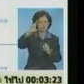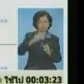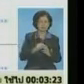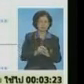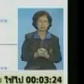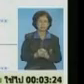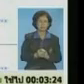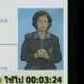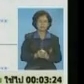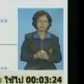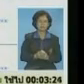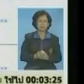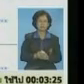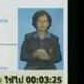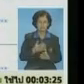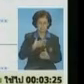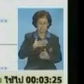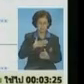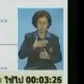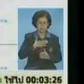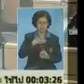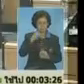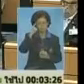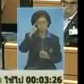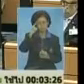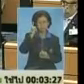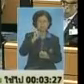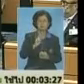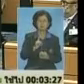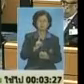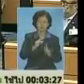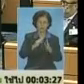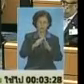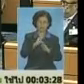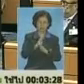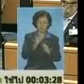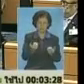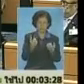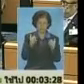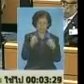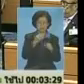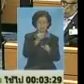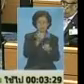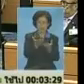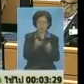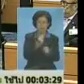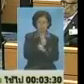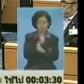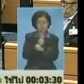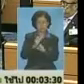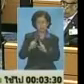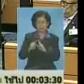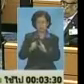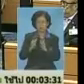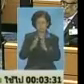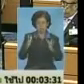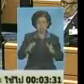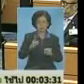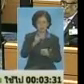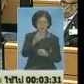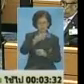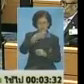เพราะฉะนั้นเนี่ยผมก็เลยสงสัยครับว่าบริษัทนี้ก็มีงานเยอะแล้วงานส่วนใหญ่ก็สมัยไทยรักไทยทั้งนั้นนะครับเป็นหมื่นหมื่นล้